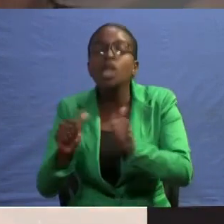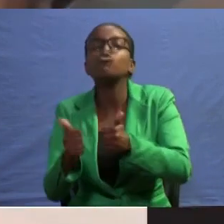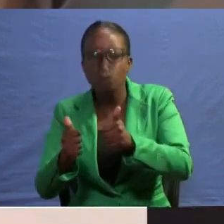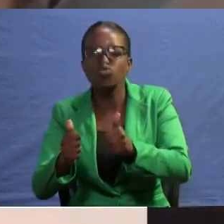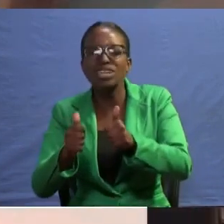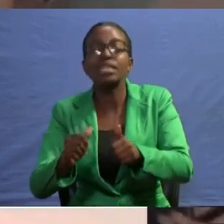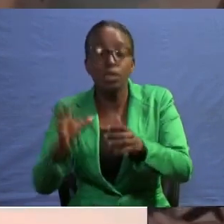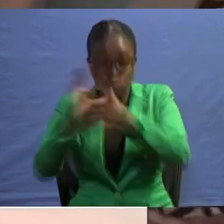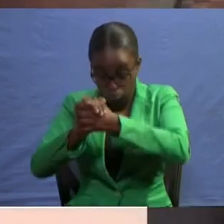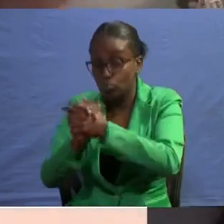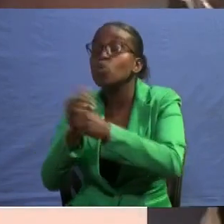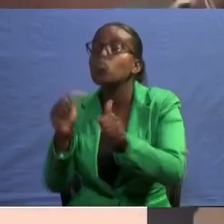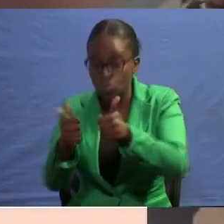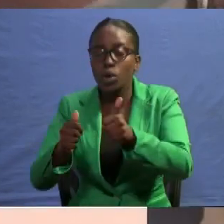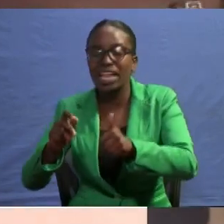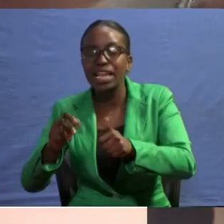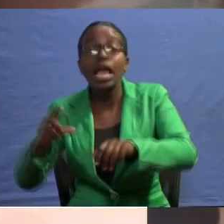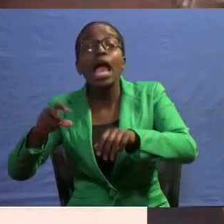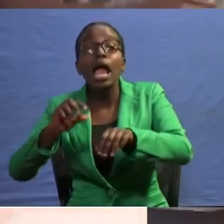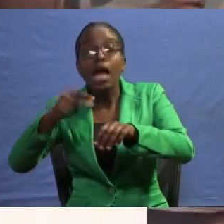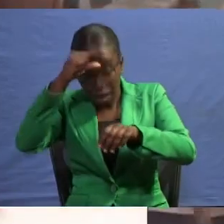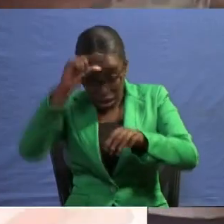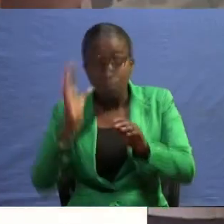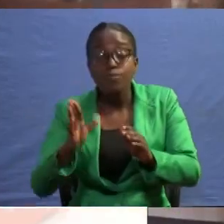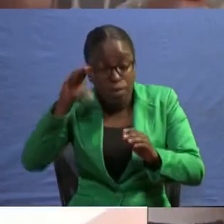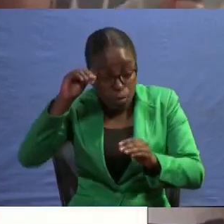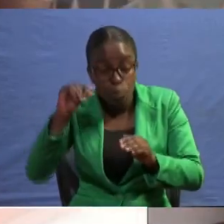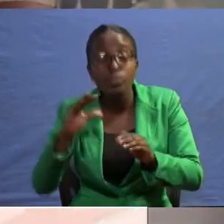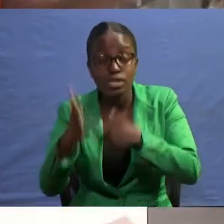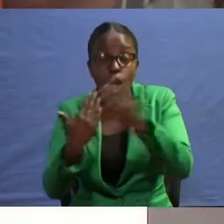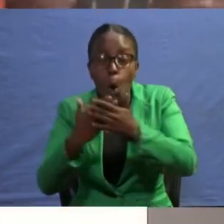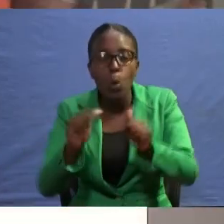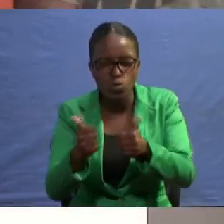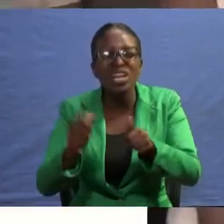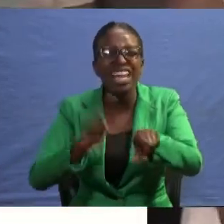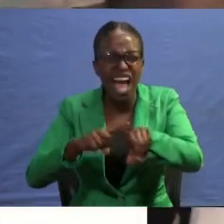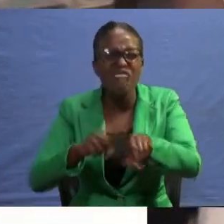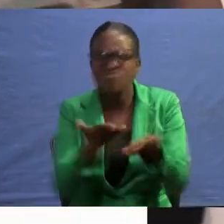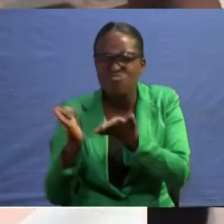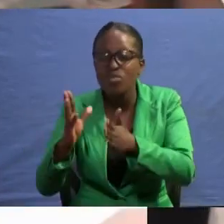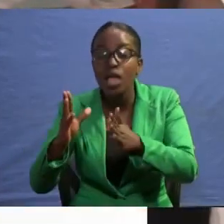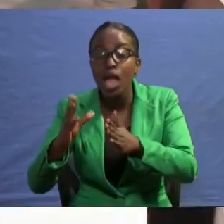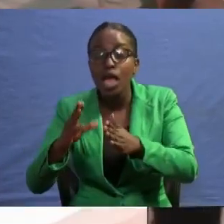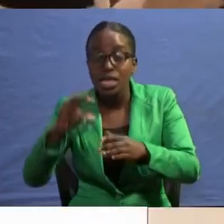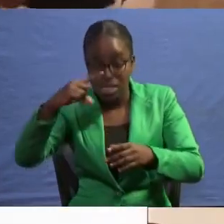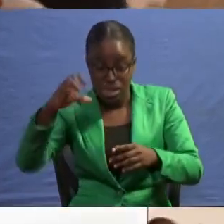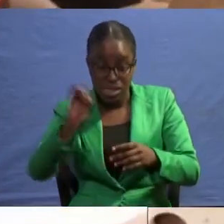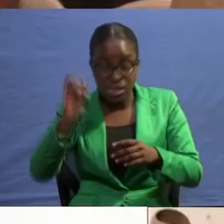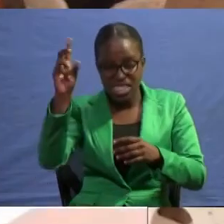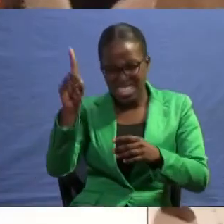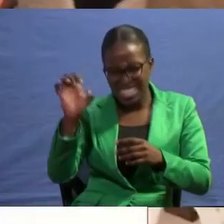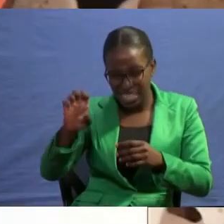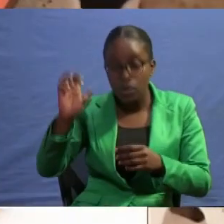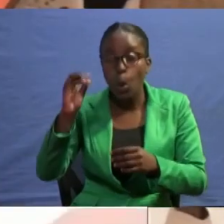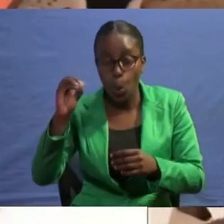ya kumuunga mkono gavana wa Mombasa Abdulswamad Sharif Nassir badala ya gavana Gideon Mung'aro alionekana kimezea mate kiti